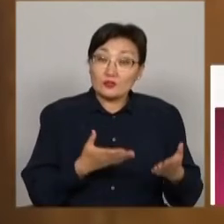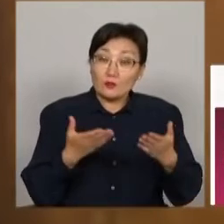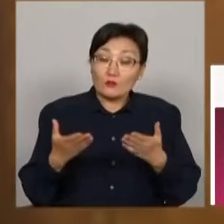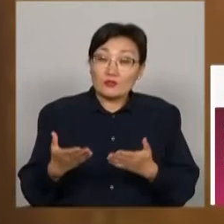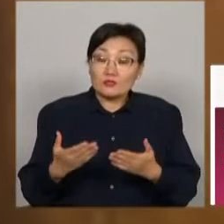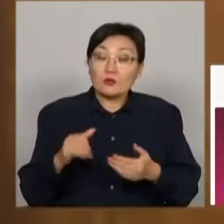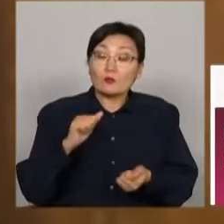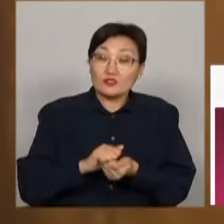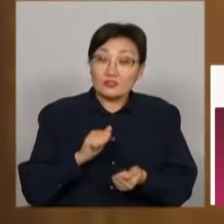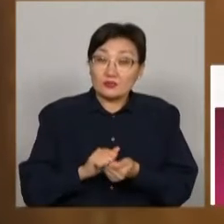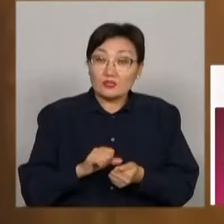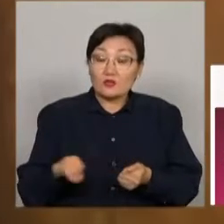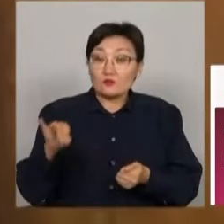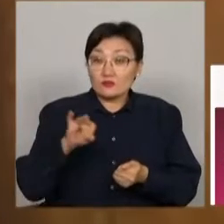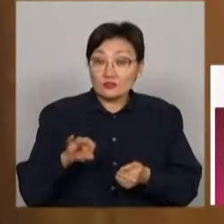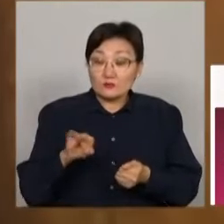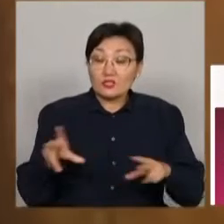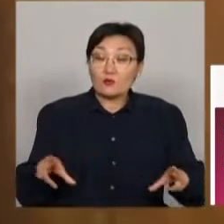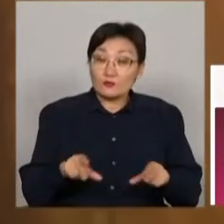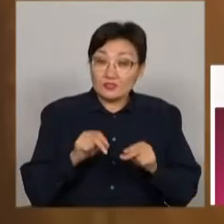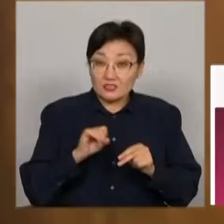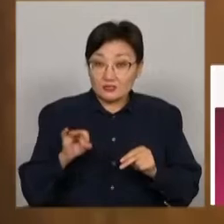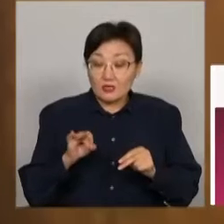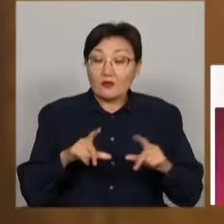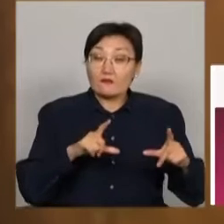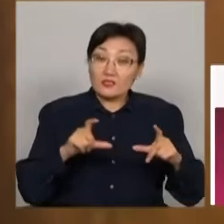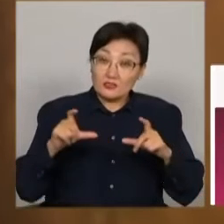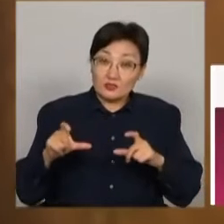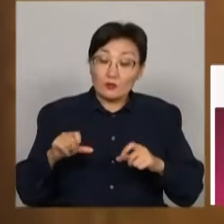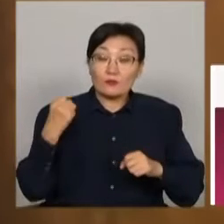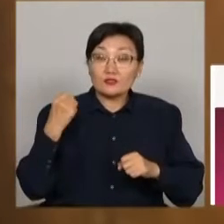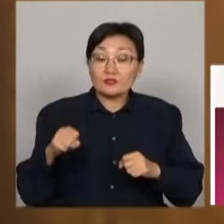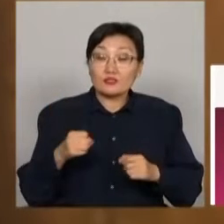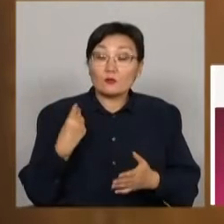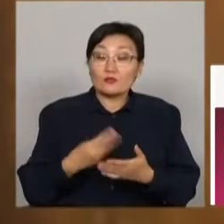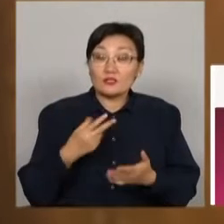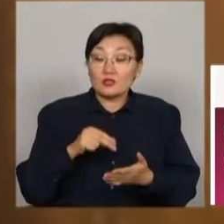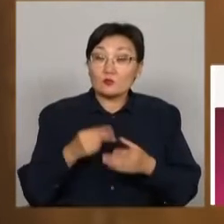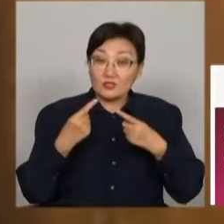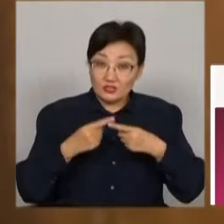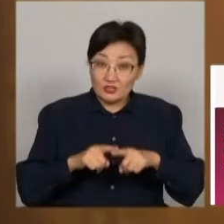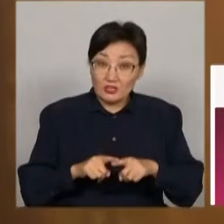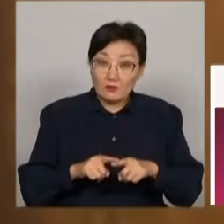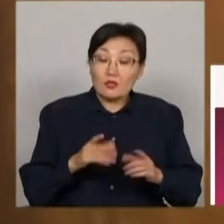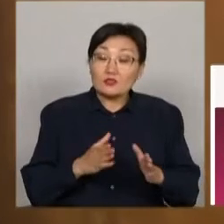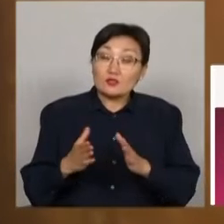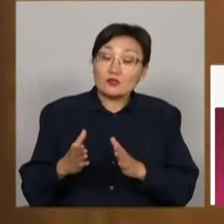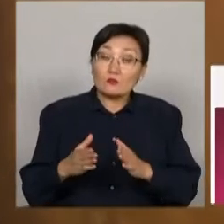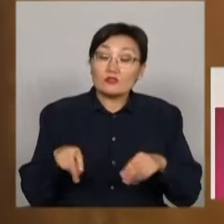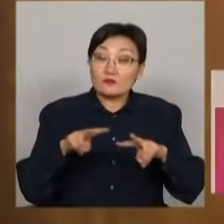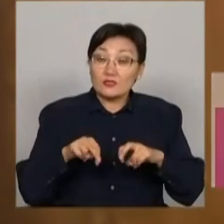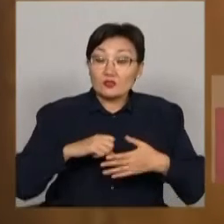помощью публикации истории успеха и фотографии победителей с дорогостоящей техникой. Системами